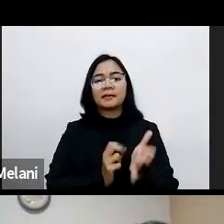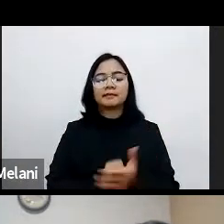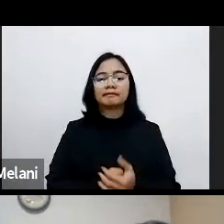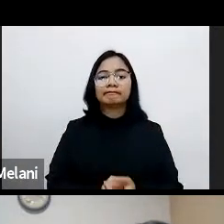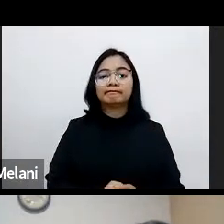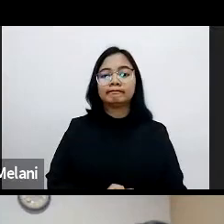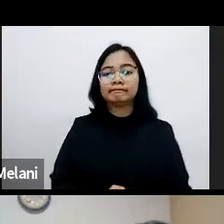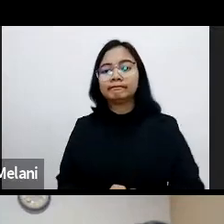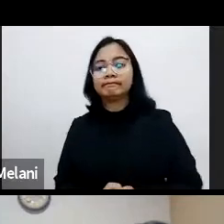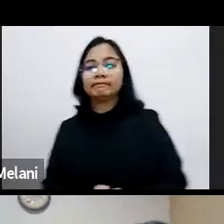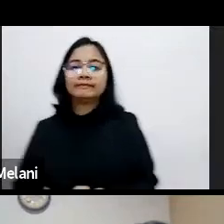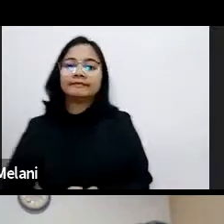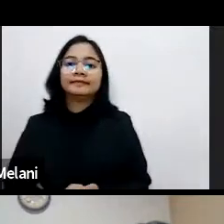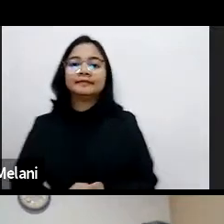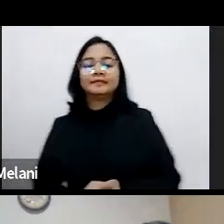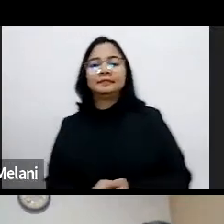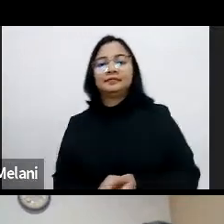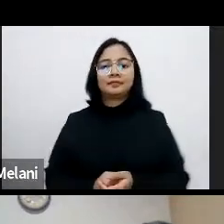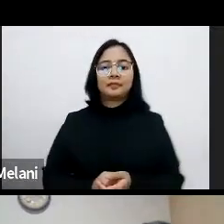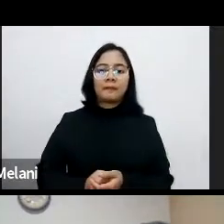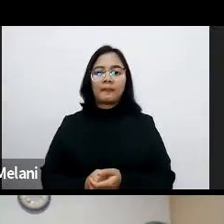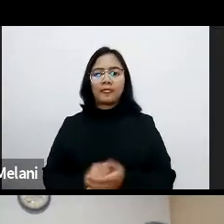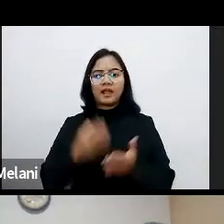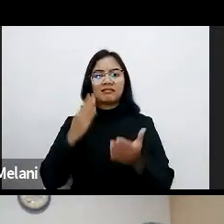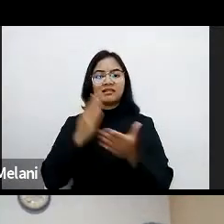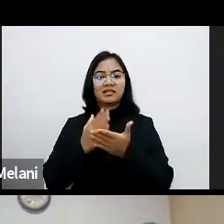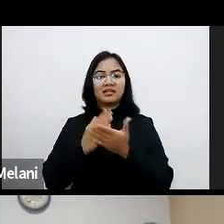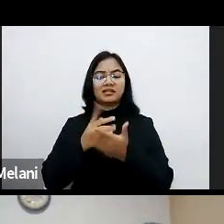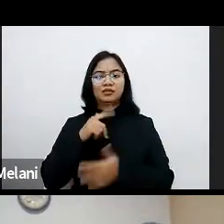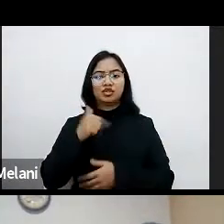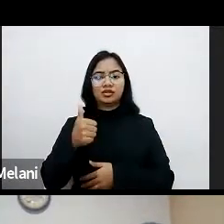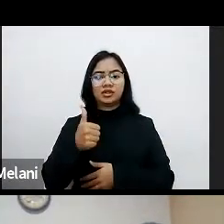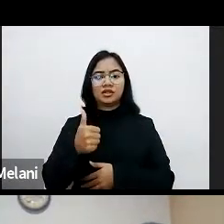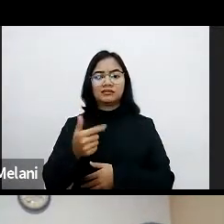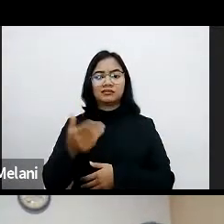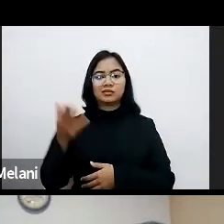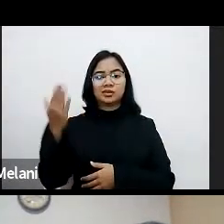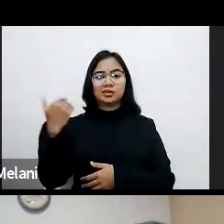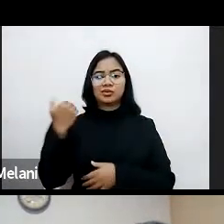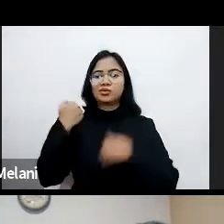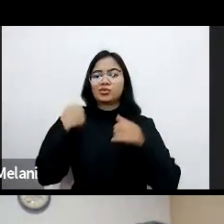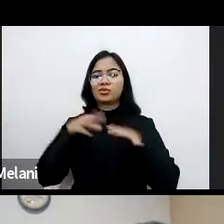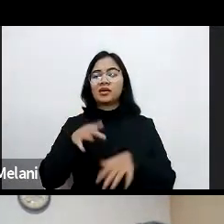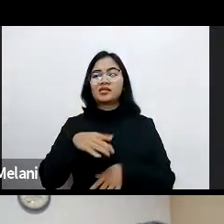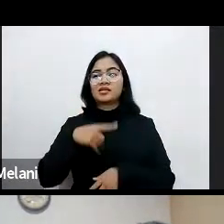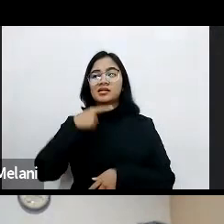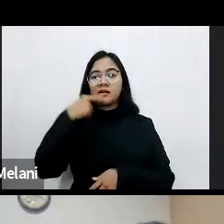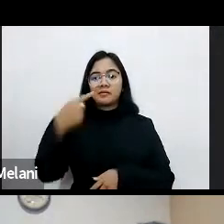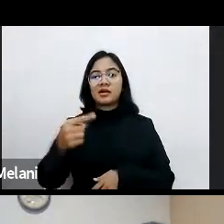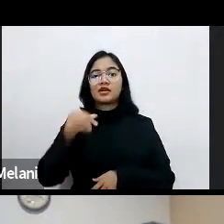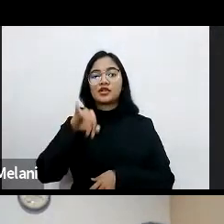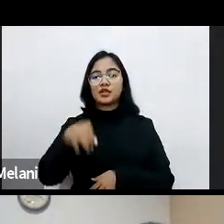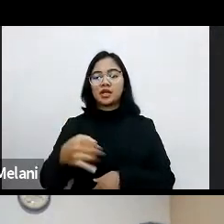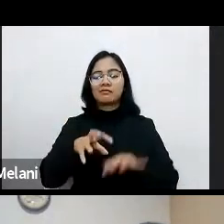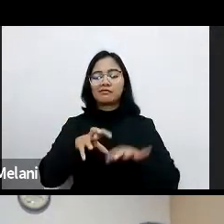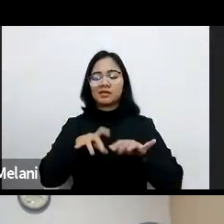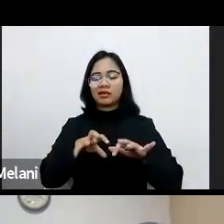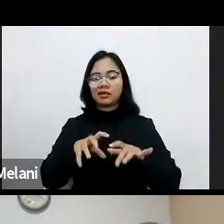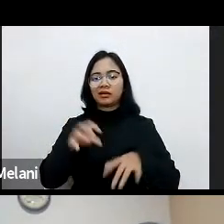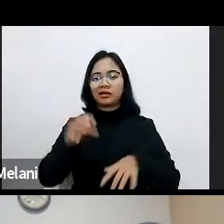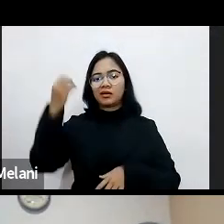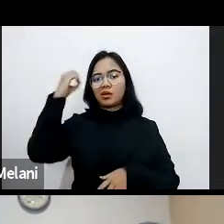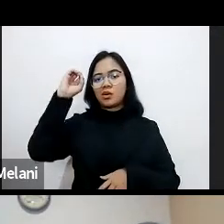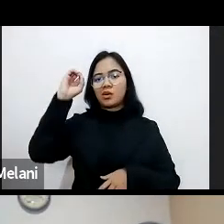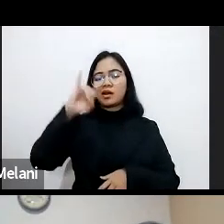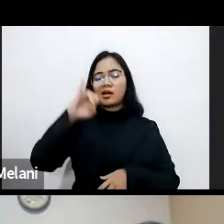Ya, memang tantangannya sebenarnya yang tadi sudah disampaikan juga di chat ya oleh Intan